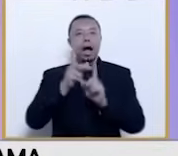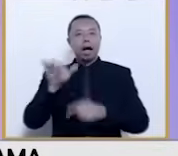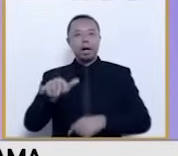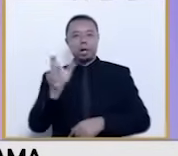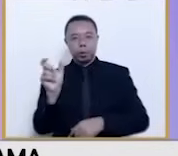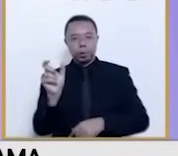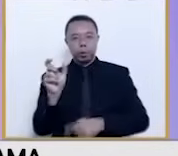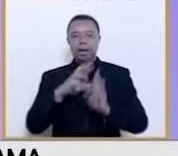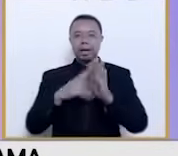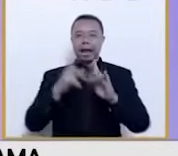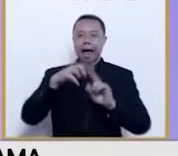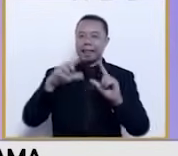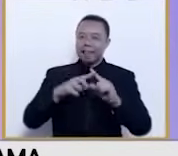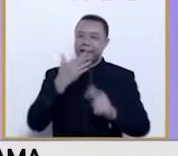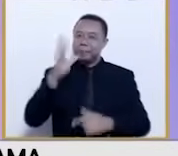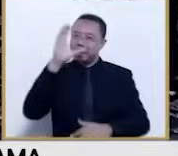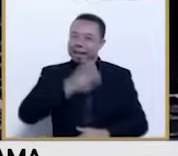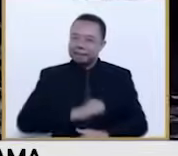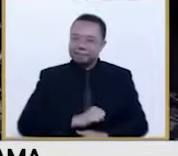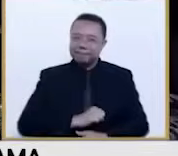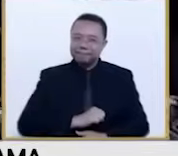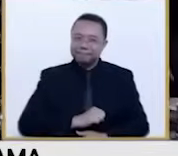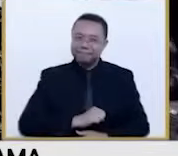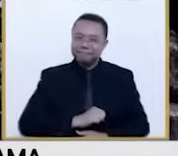Dinata. Selamat malam Pak Wahyu.